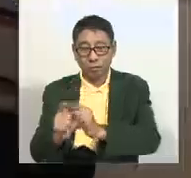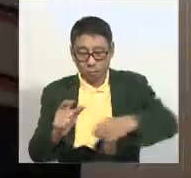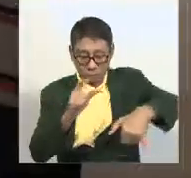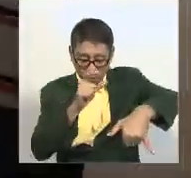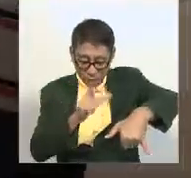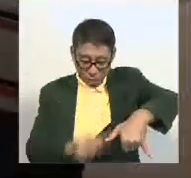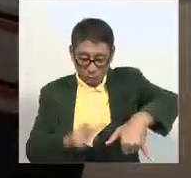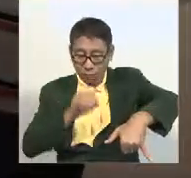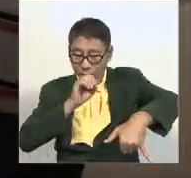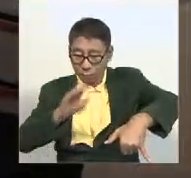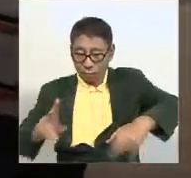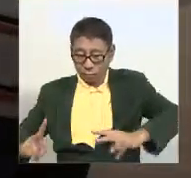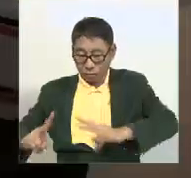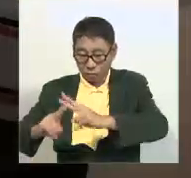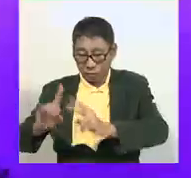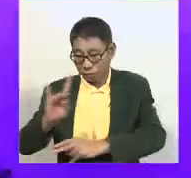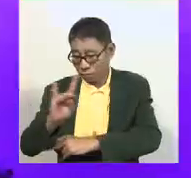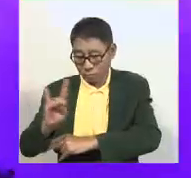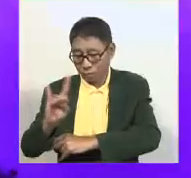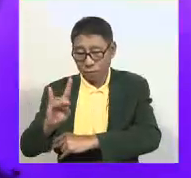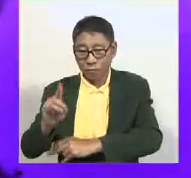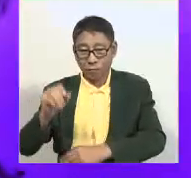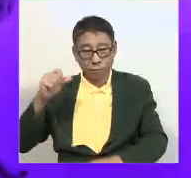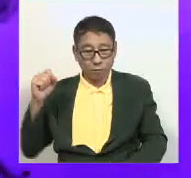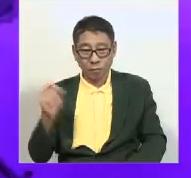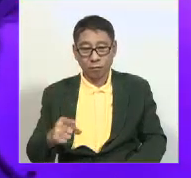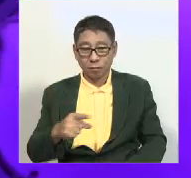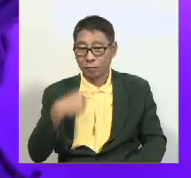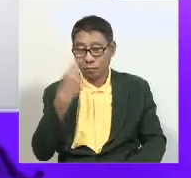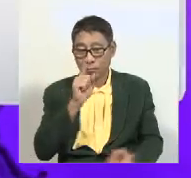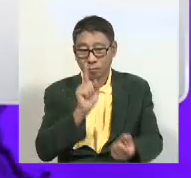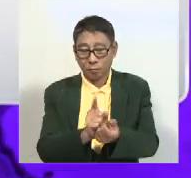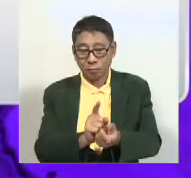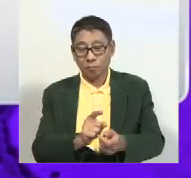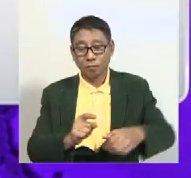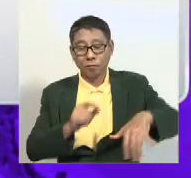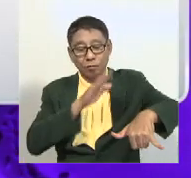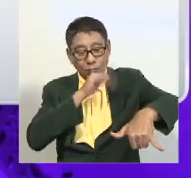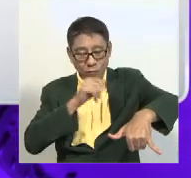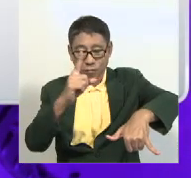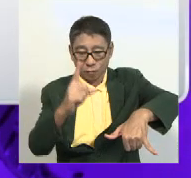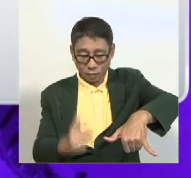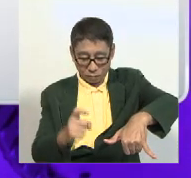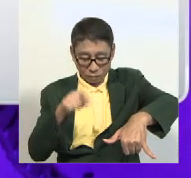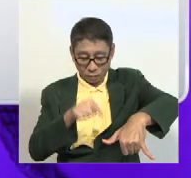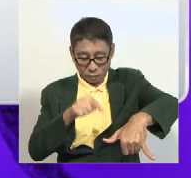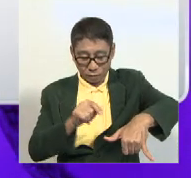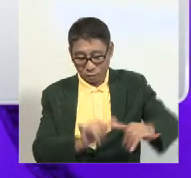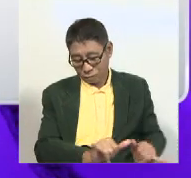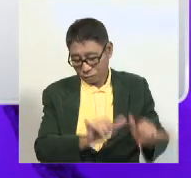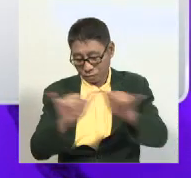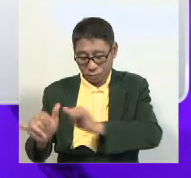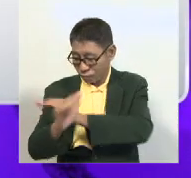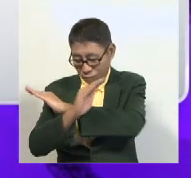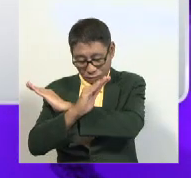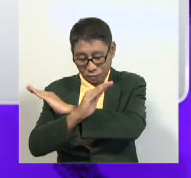แจ้งไปยังกรมปศุสัตว์ทันทีสำหรับเกษตรกรถ้าเกิดว่าพบสุกรตายเฉียบพลันย้ำนะคะว่าห้ามเคลื่อนย้ายสุ